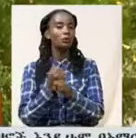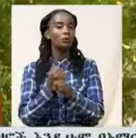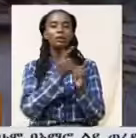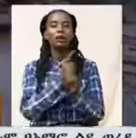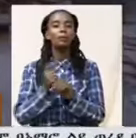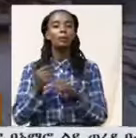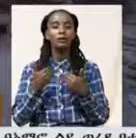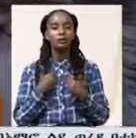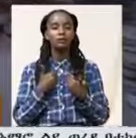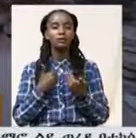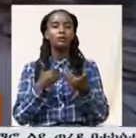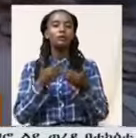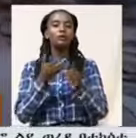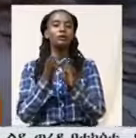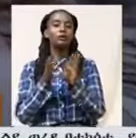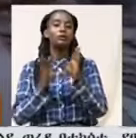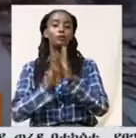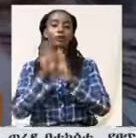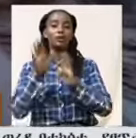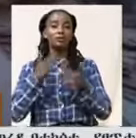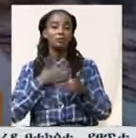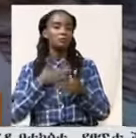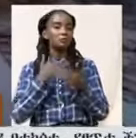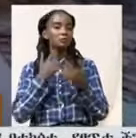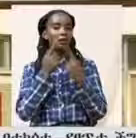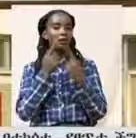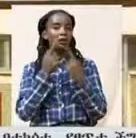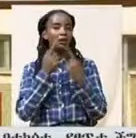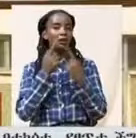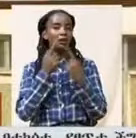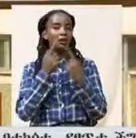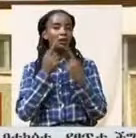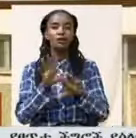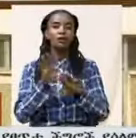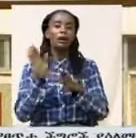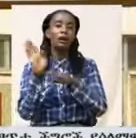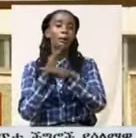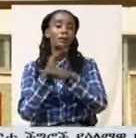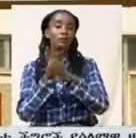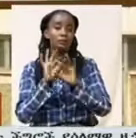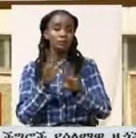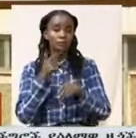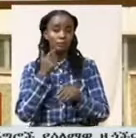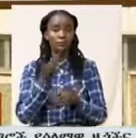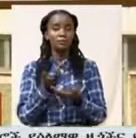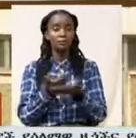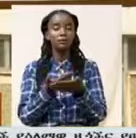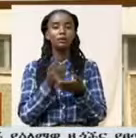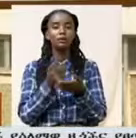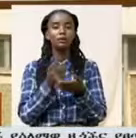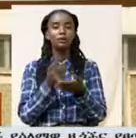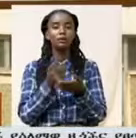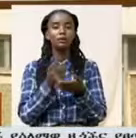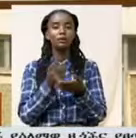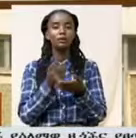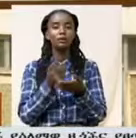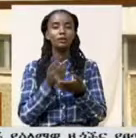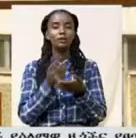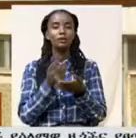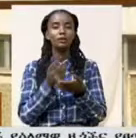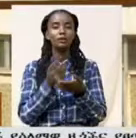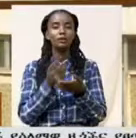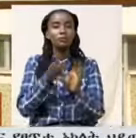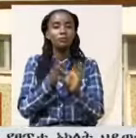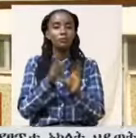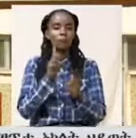አለበት። ዲፕሎማቶቻችን እውነት መናገር አቅም የላቸው፣ ኤምባሲዎች የሉንም ወይ እስከሚባል ድረስ ነው ያለውና ሚዲያው ከነሱ የሚወጣውን